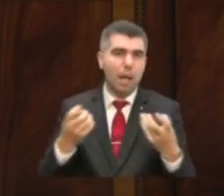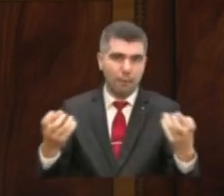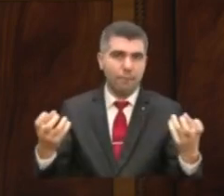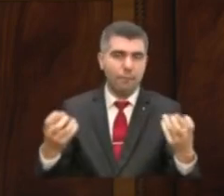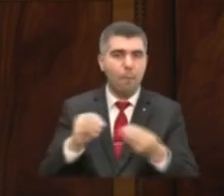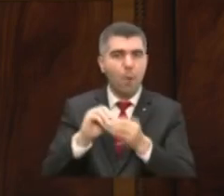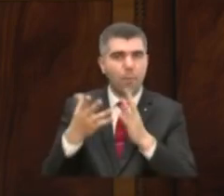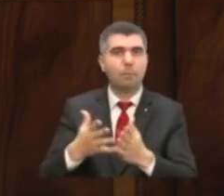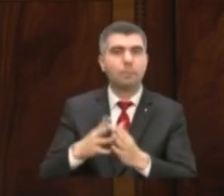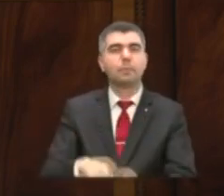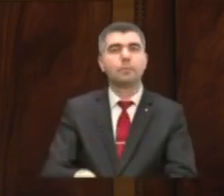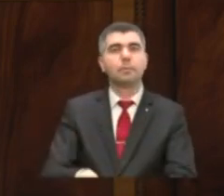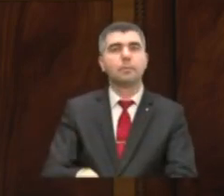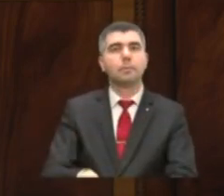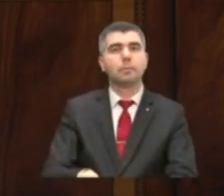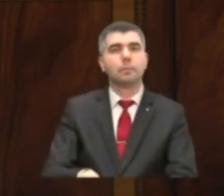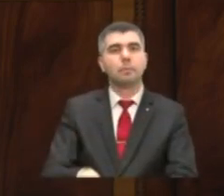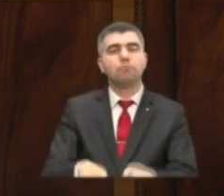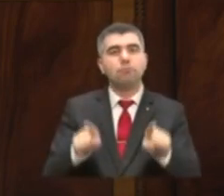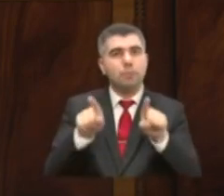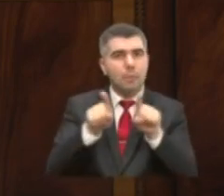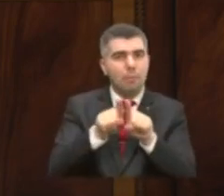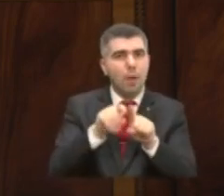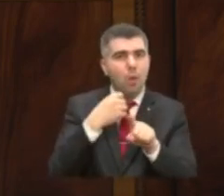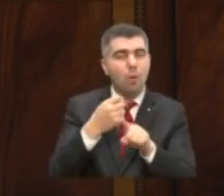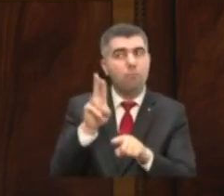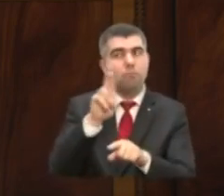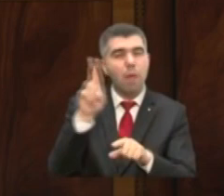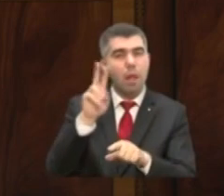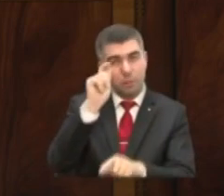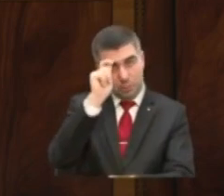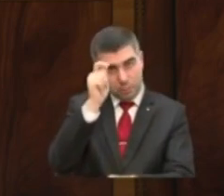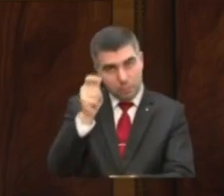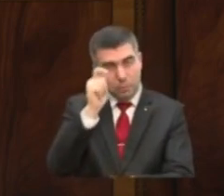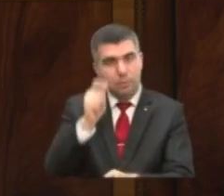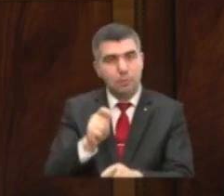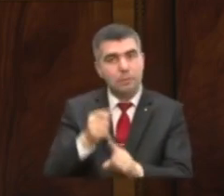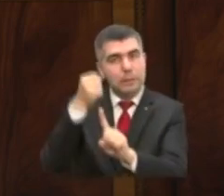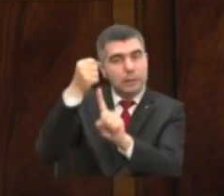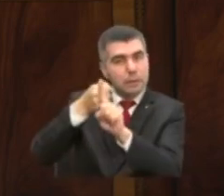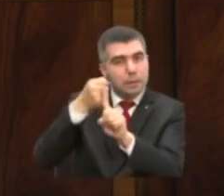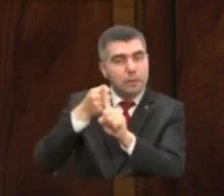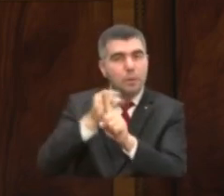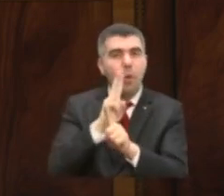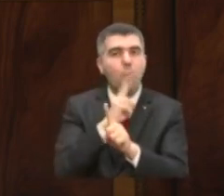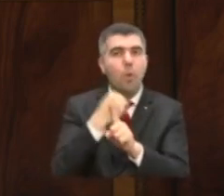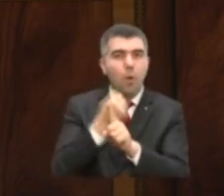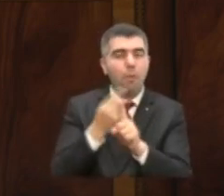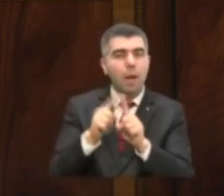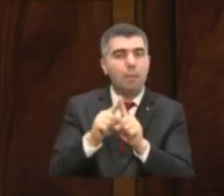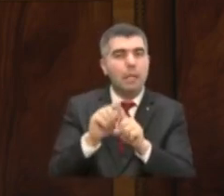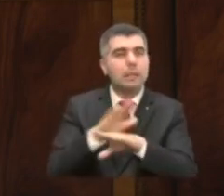وفي هذا السياق وانطلاقا من توجيهات ملكية سامية، قامت الحكومة ببلورة سياسة